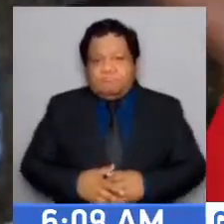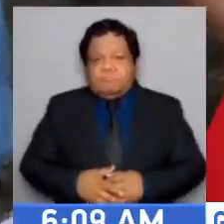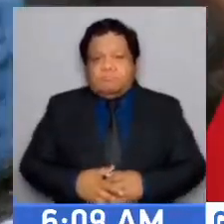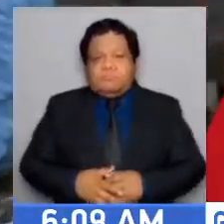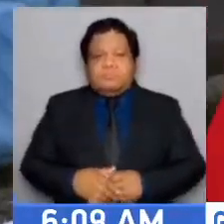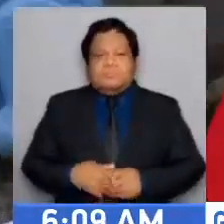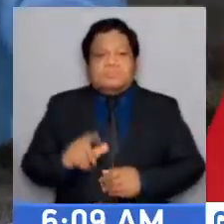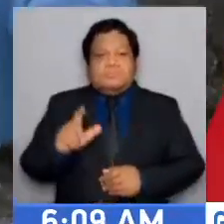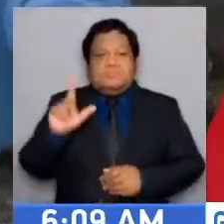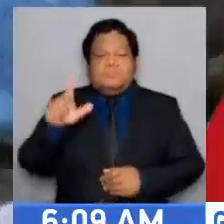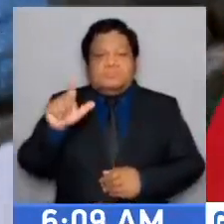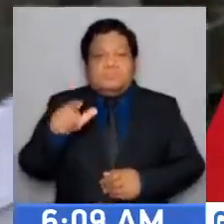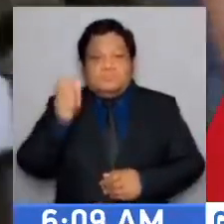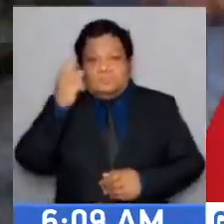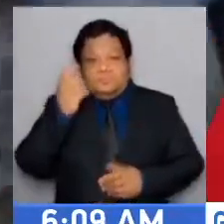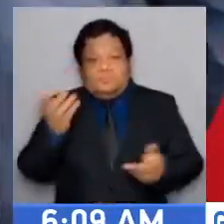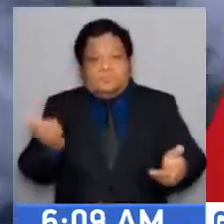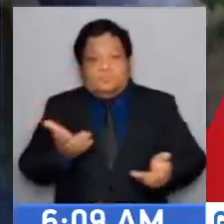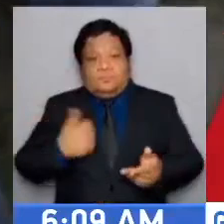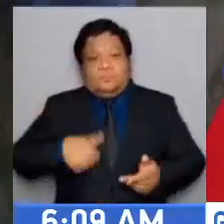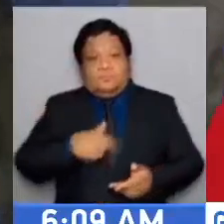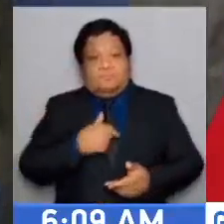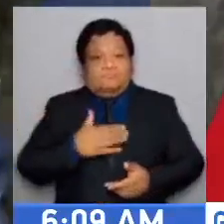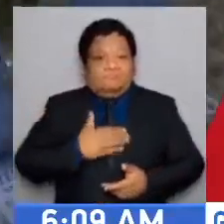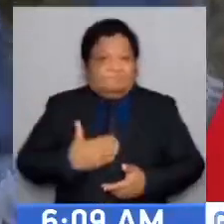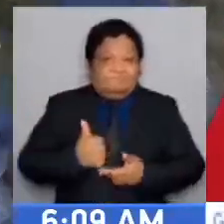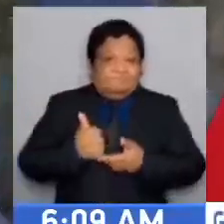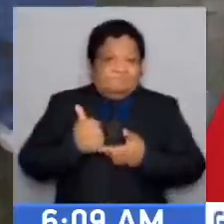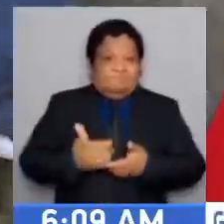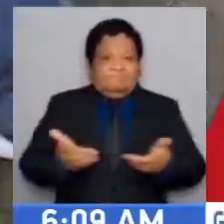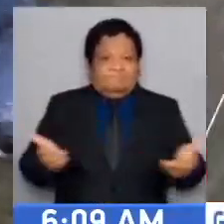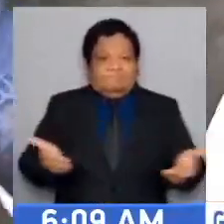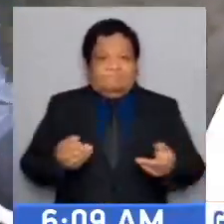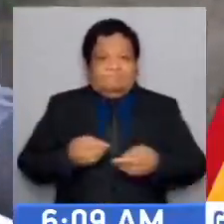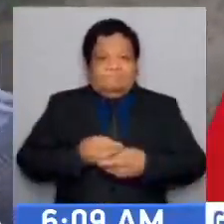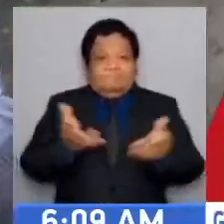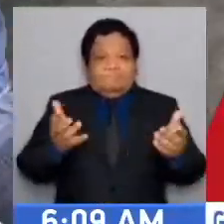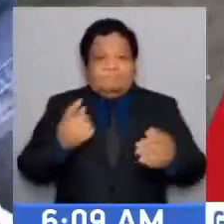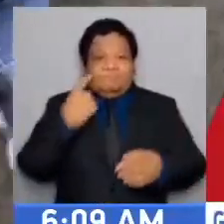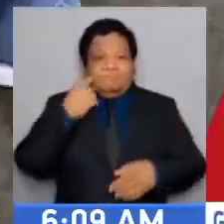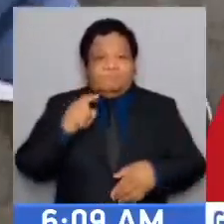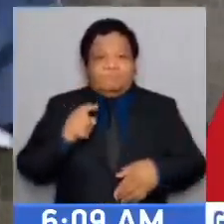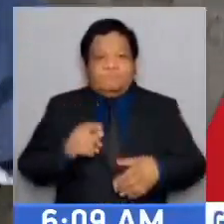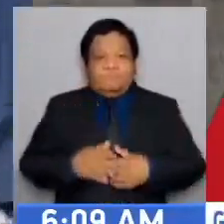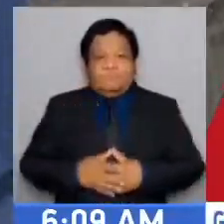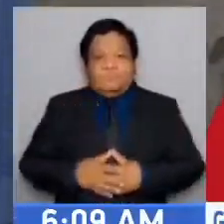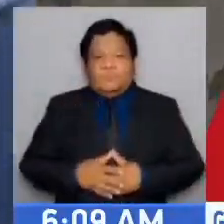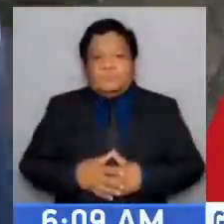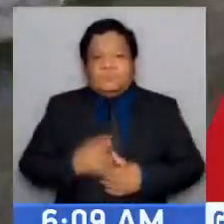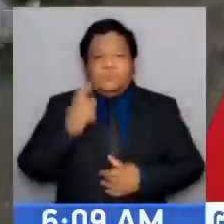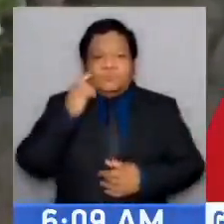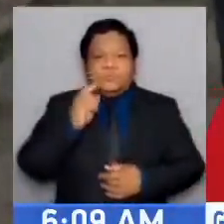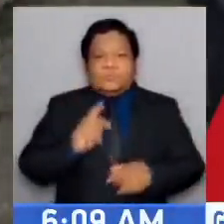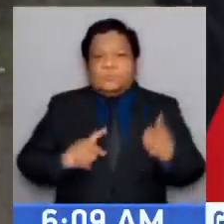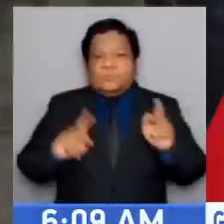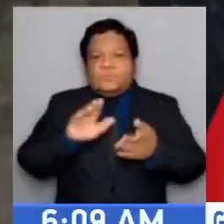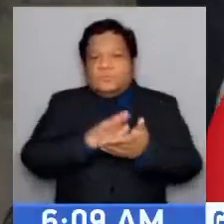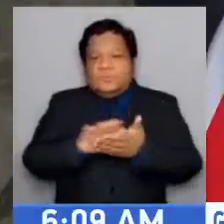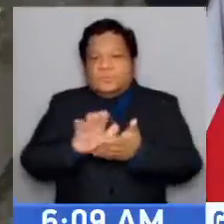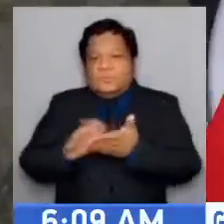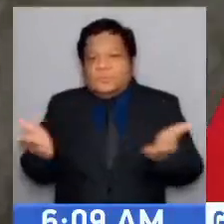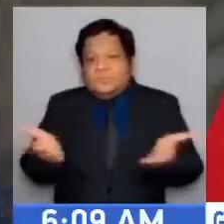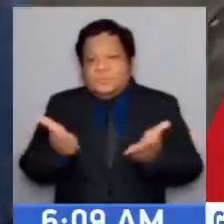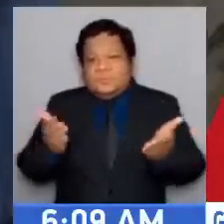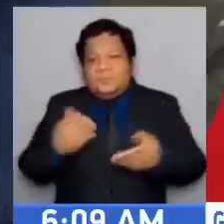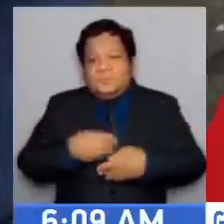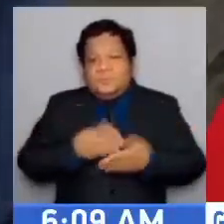ating servisyon totoo ba? Meron tayong pamimigay dito sa mga Sir Noli. Para sa mga naglilinis ngayon dito, bibigay tayo mga trash can.